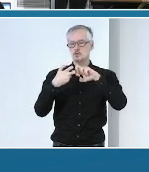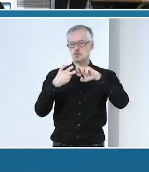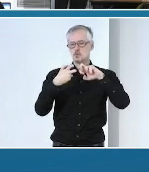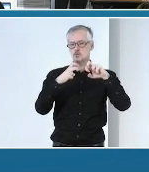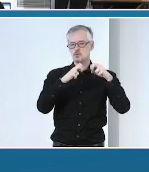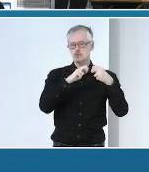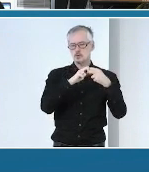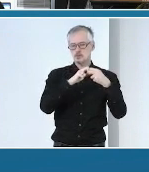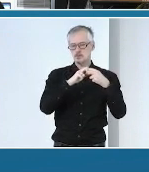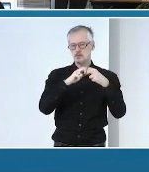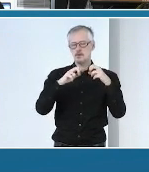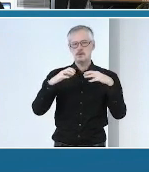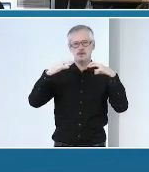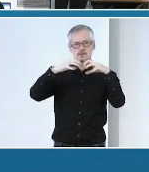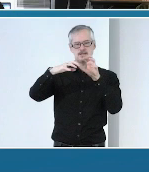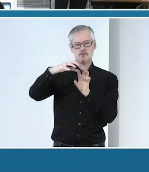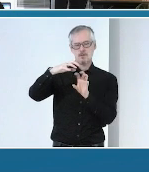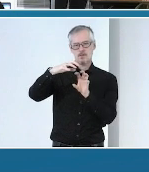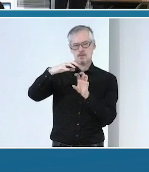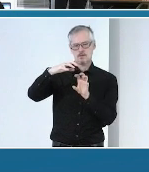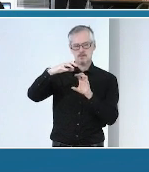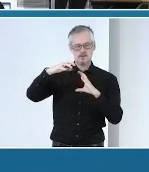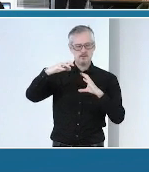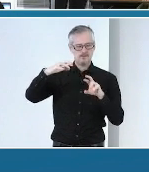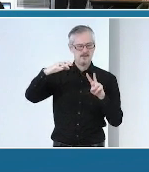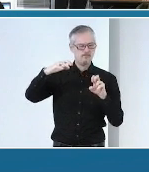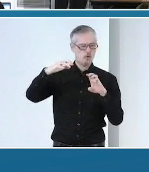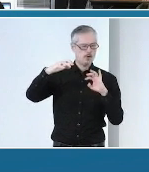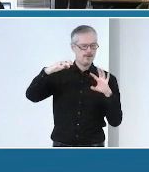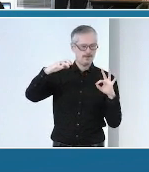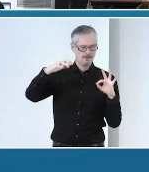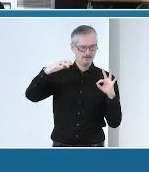du cervelet, qui est une structure qui se trouve donc